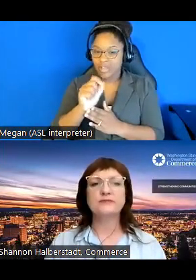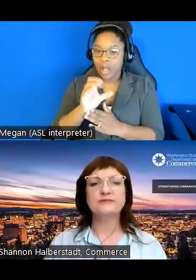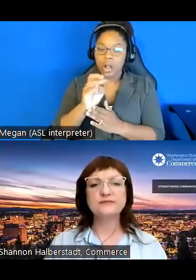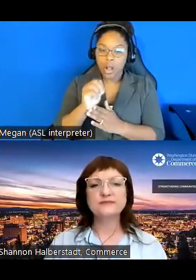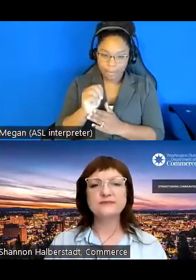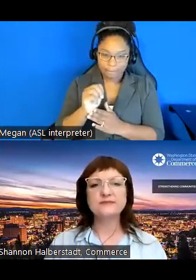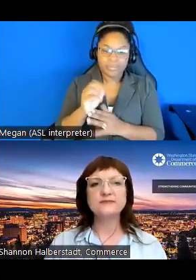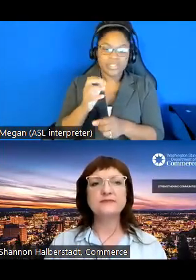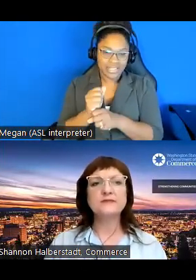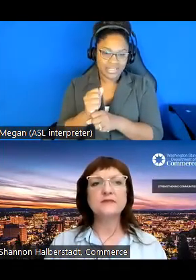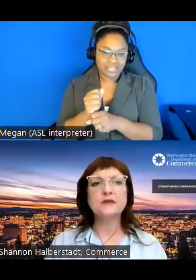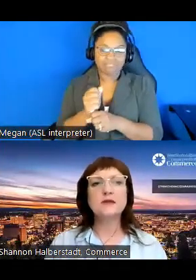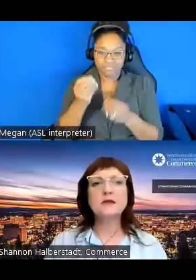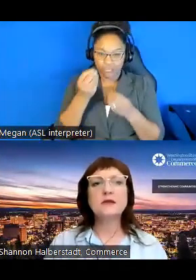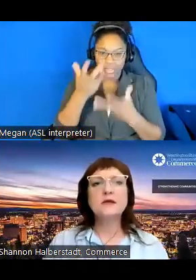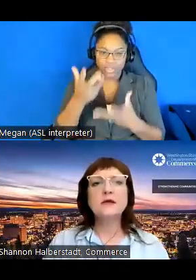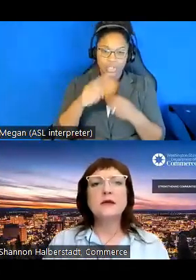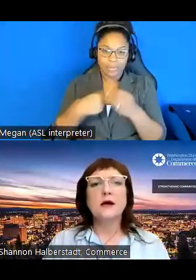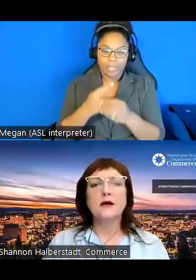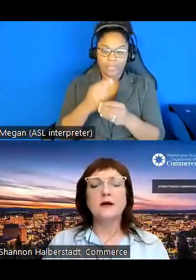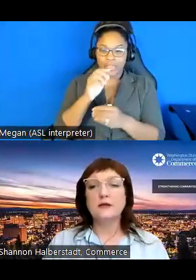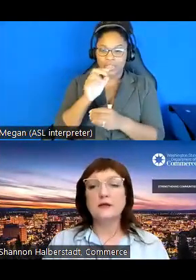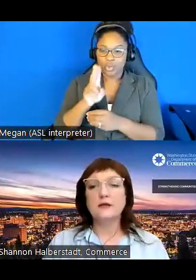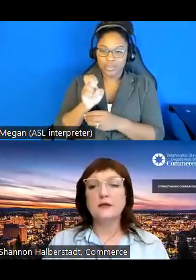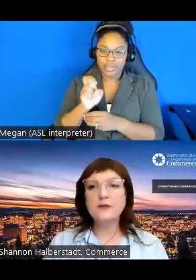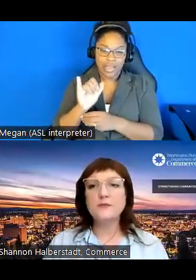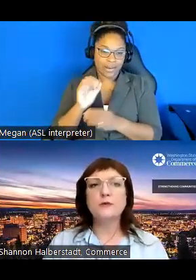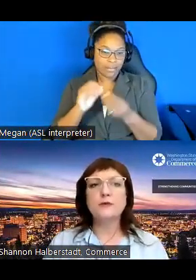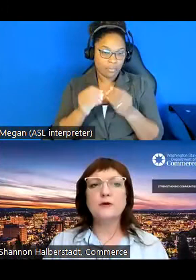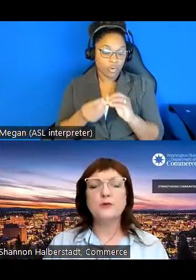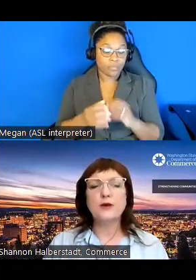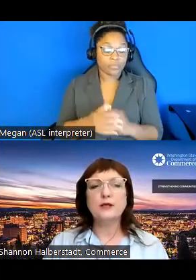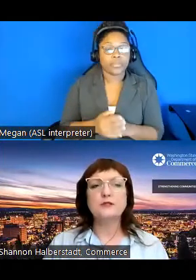그곳을 UAI 번호로 등록하는 데 도움이 필요하신다면 그